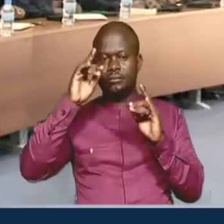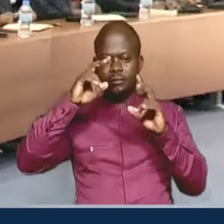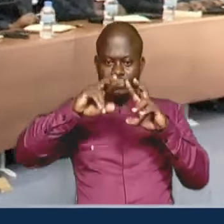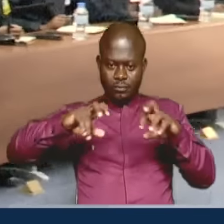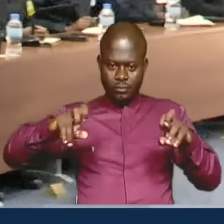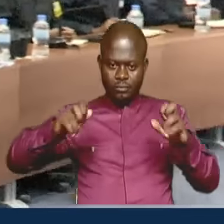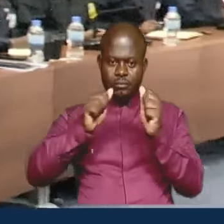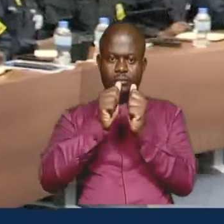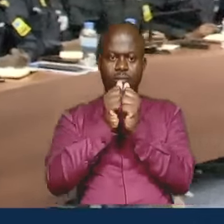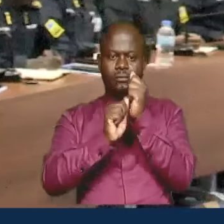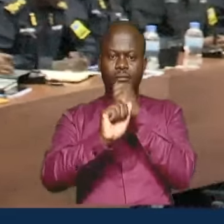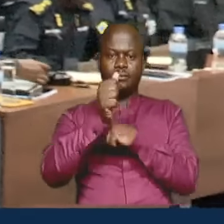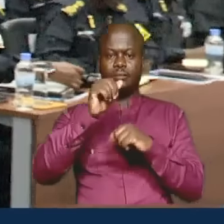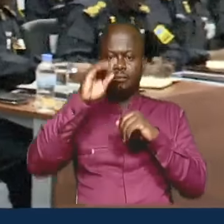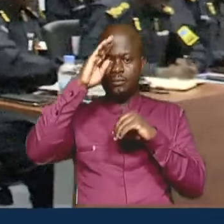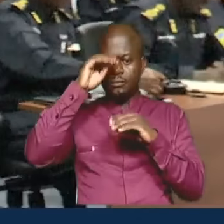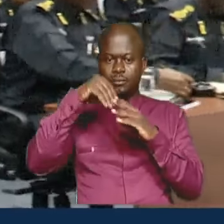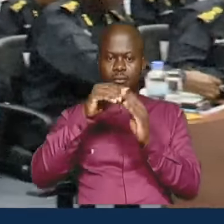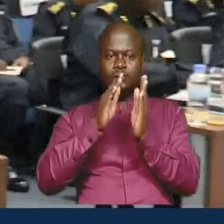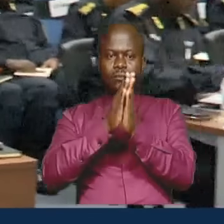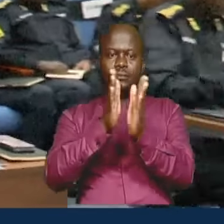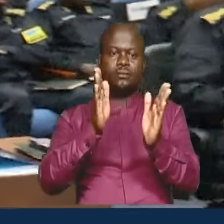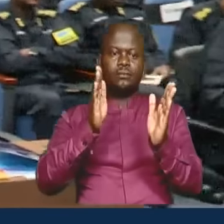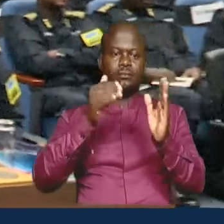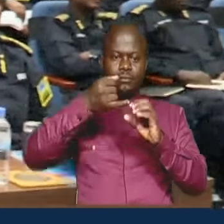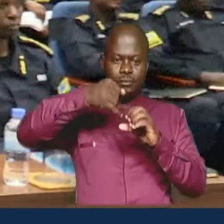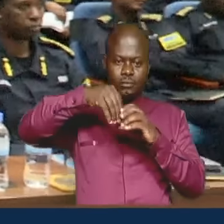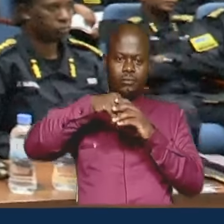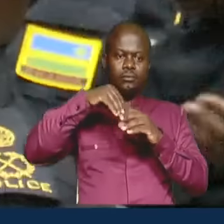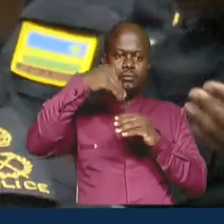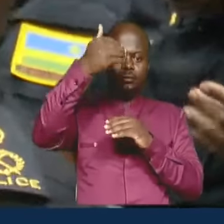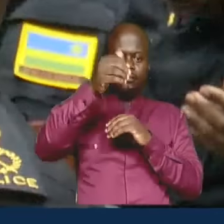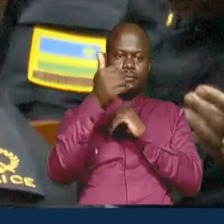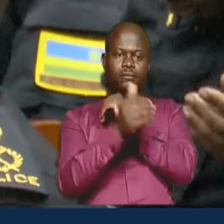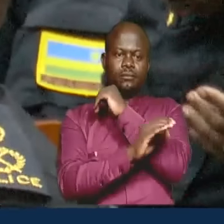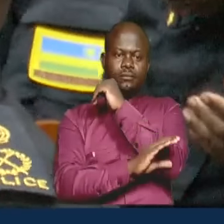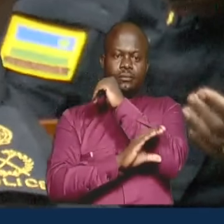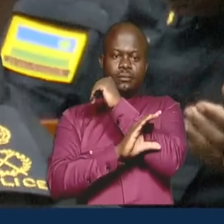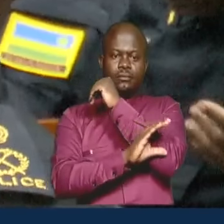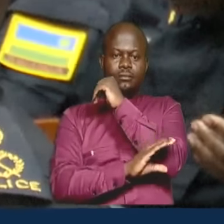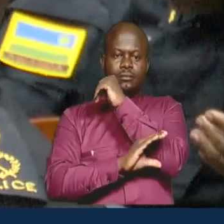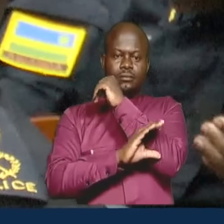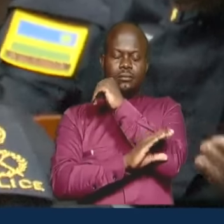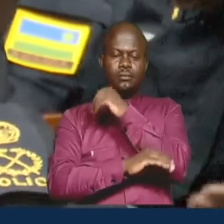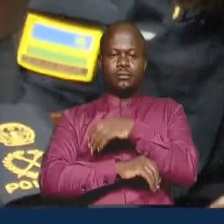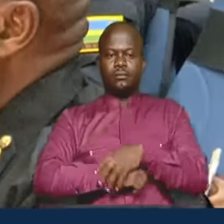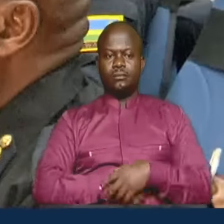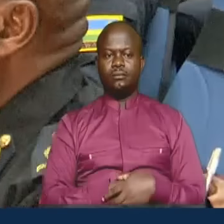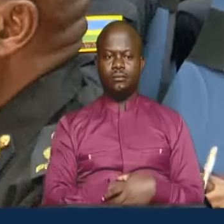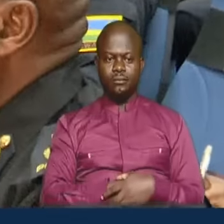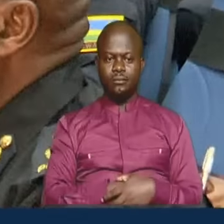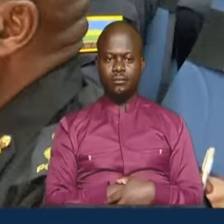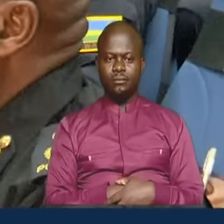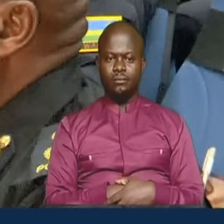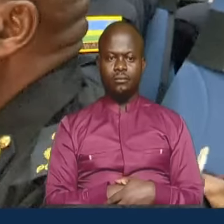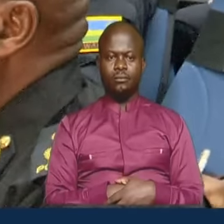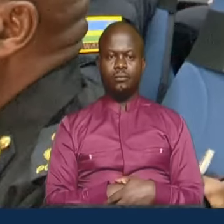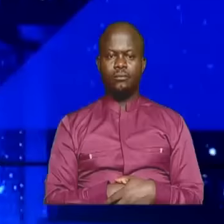hamwe ibikorwa bya polisi muri rusange haba imbere no hanze y'igihugu. Kwizera Bosco mu mujyi wa